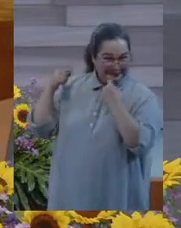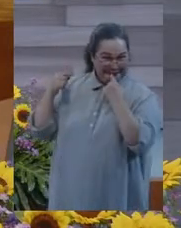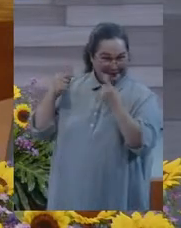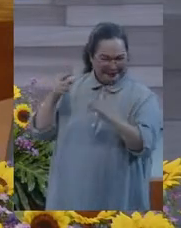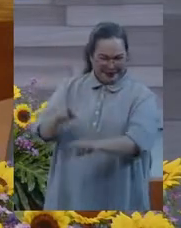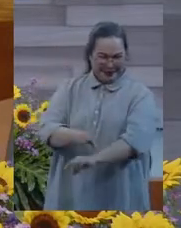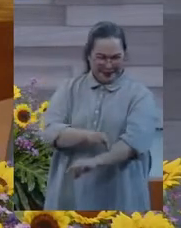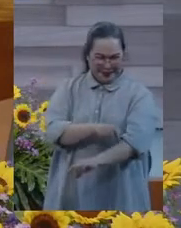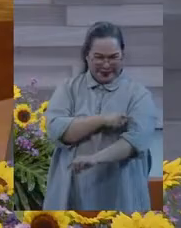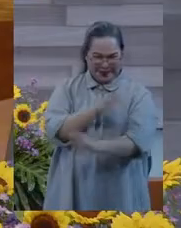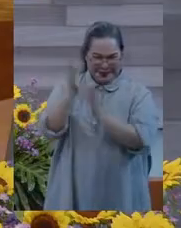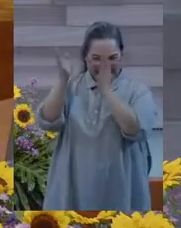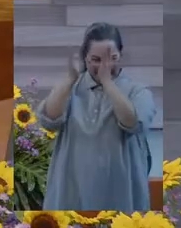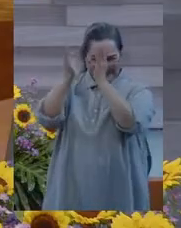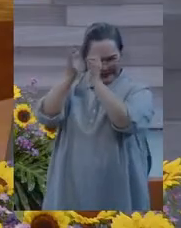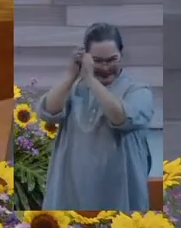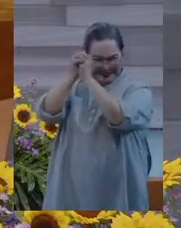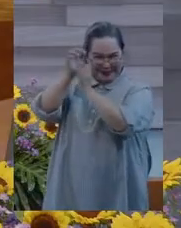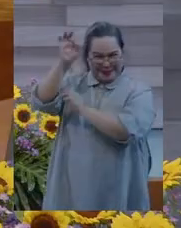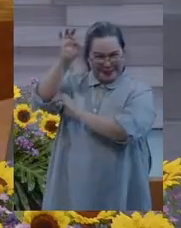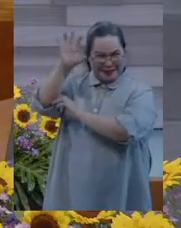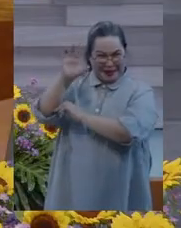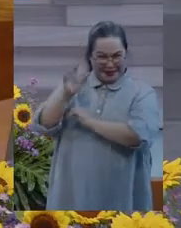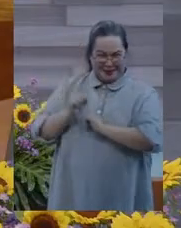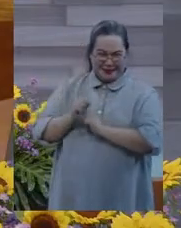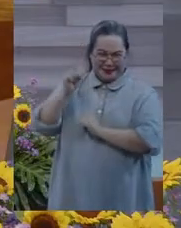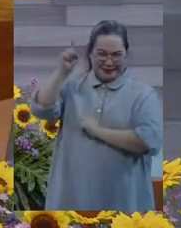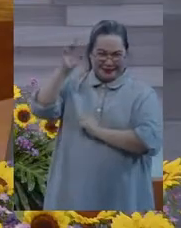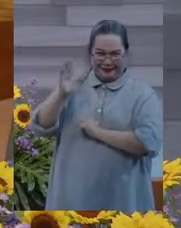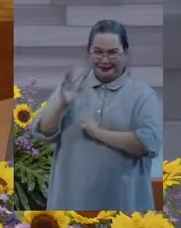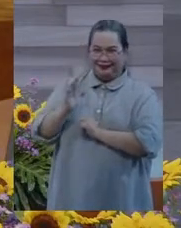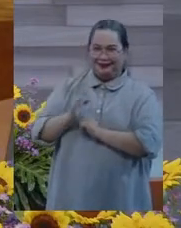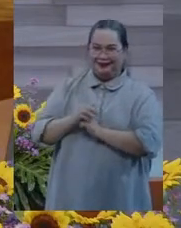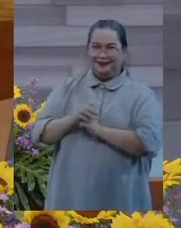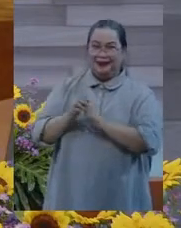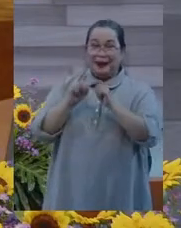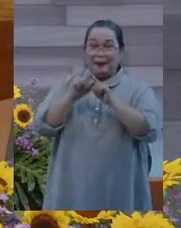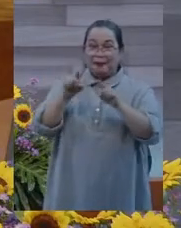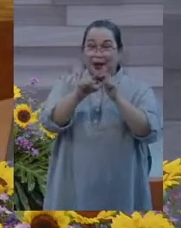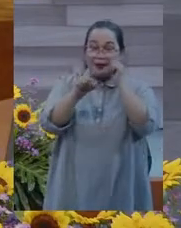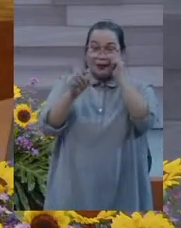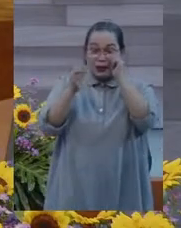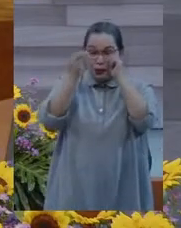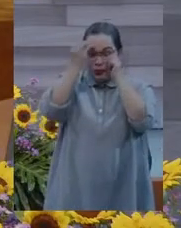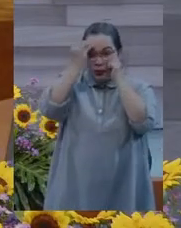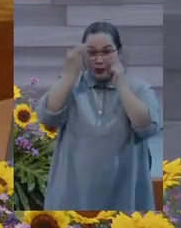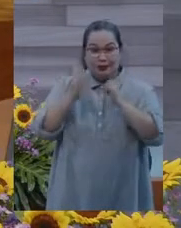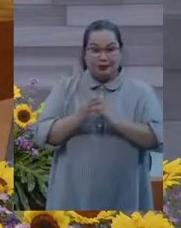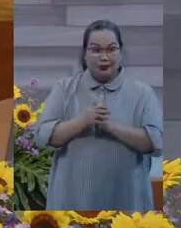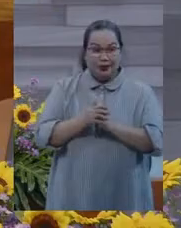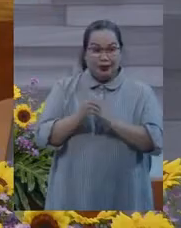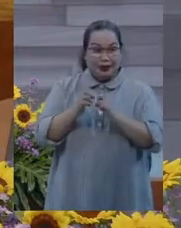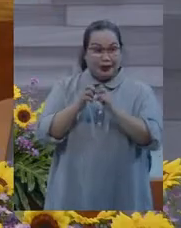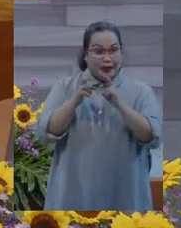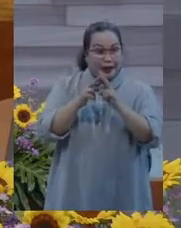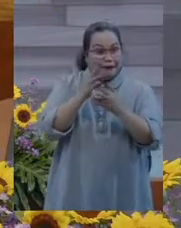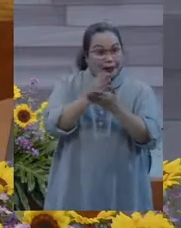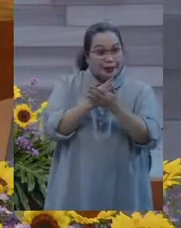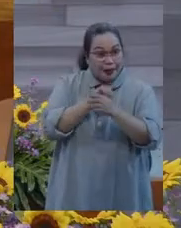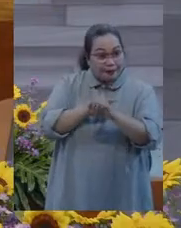aking pagiging pastor. Pero alam nyo mga kapatid, kahit